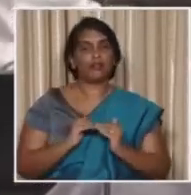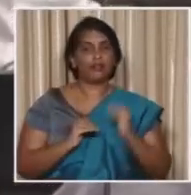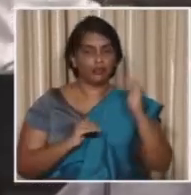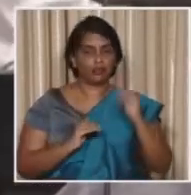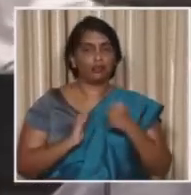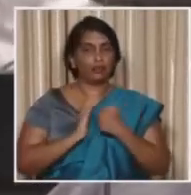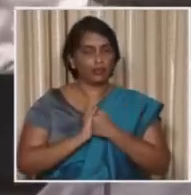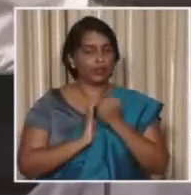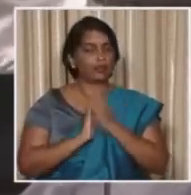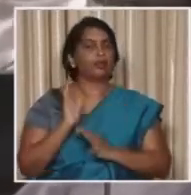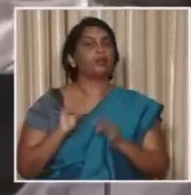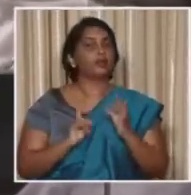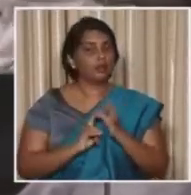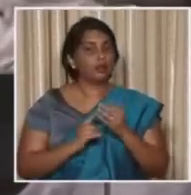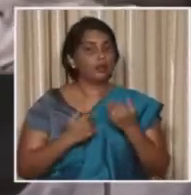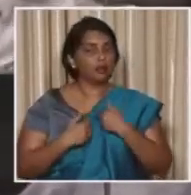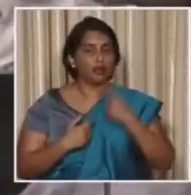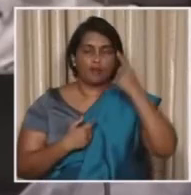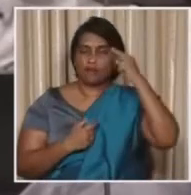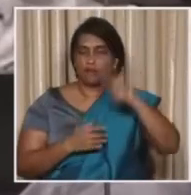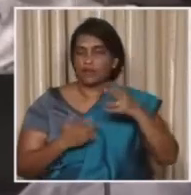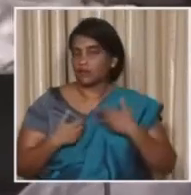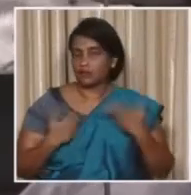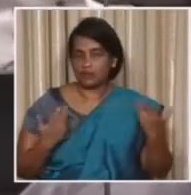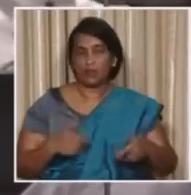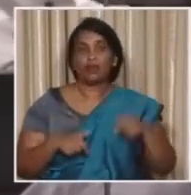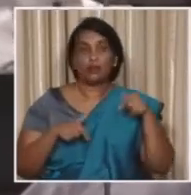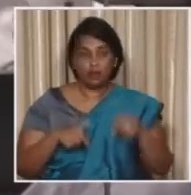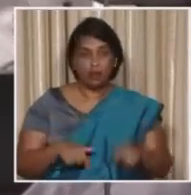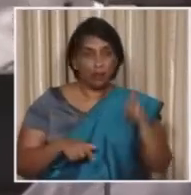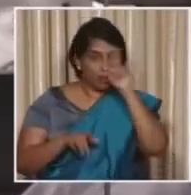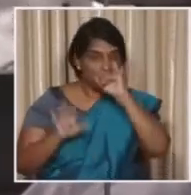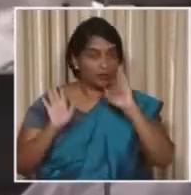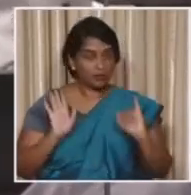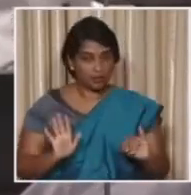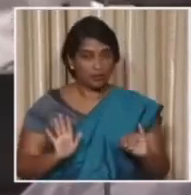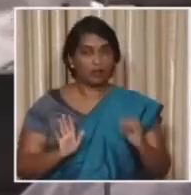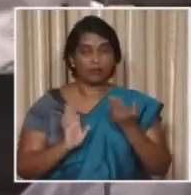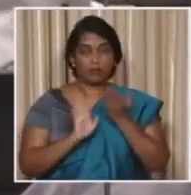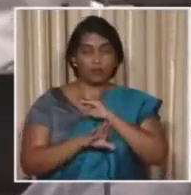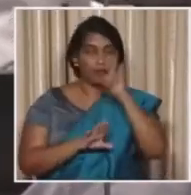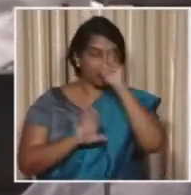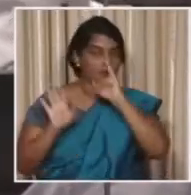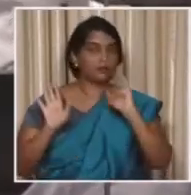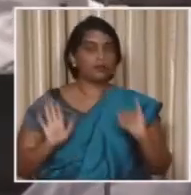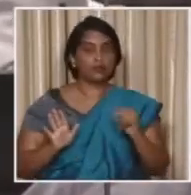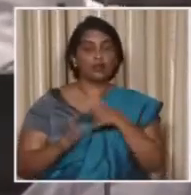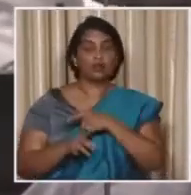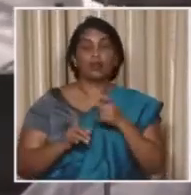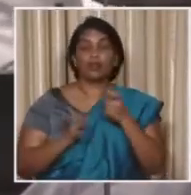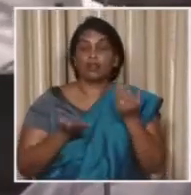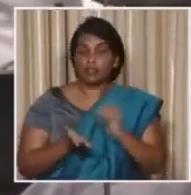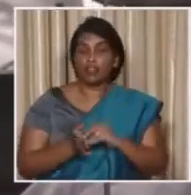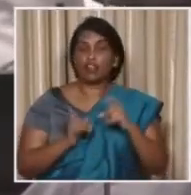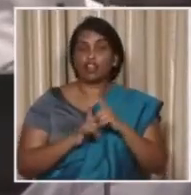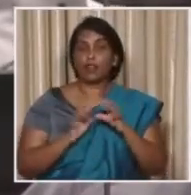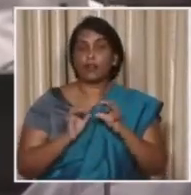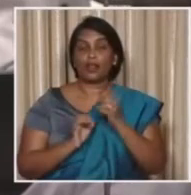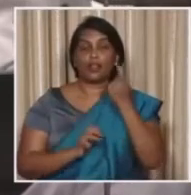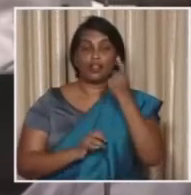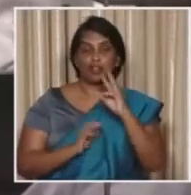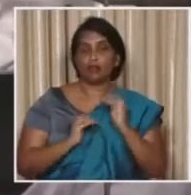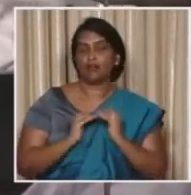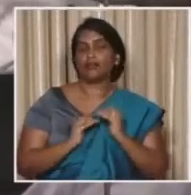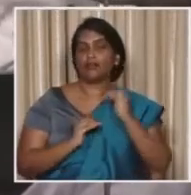ගරු මූලාසුනාර මන්ත්‍රීතුමනි, අපිට විශ්වාස කරන්නත් බෑ මේ මාස 6 තුල, පසුගිය මාස 6 තුල මේක තවත් ඩොලර් බිලියන 12කින්